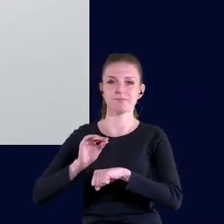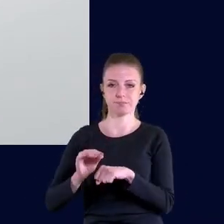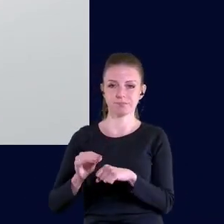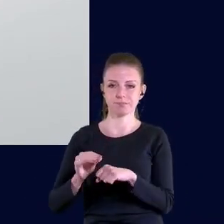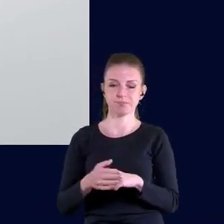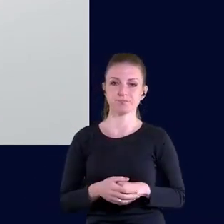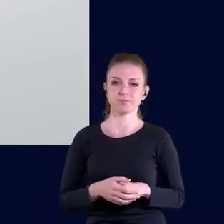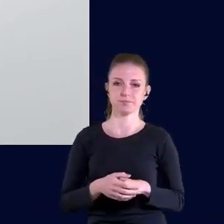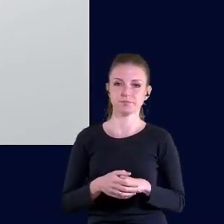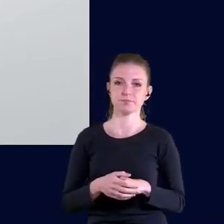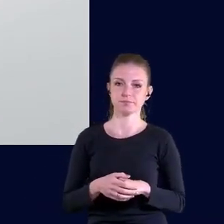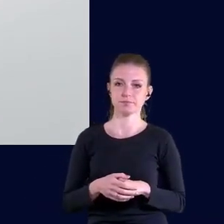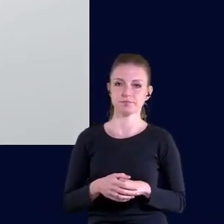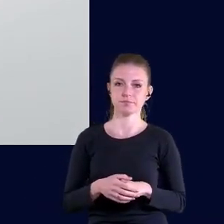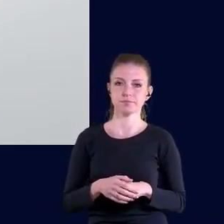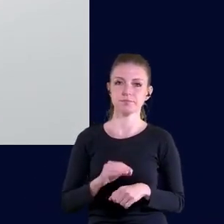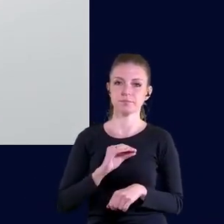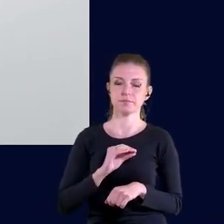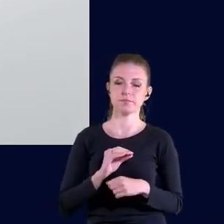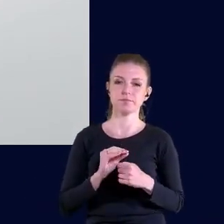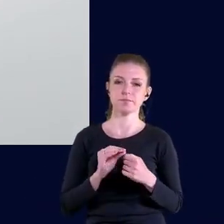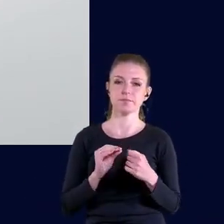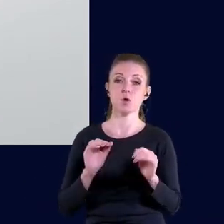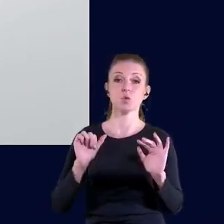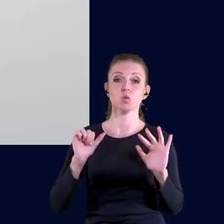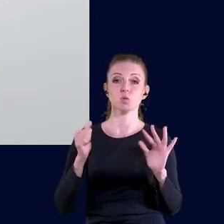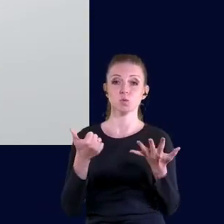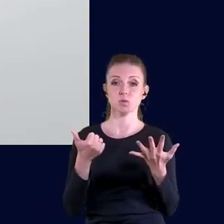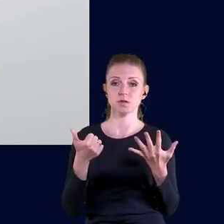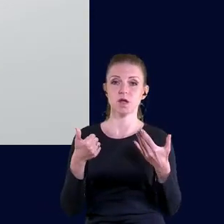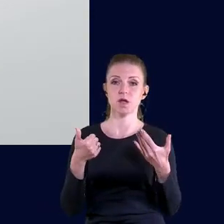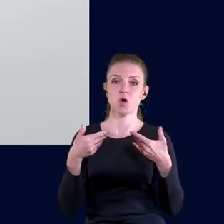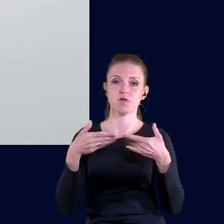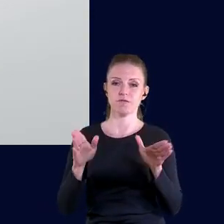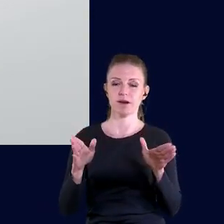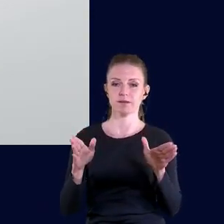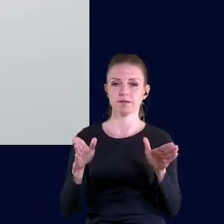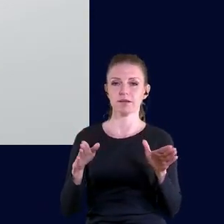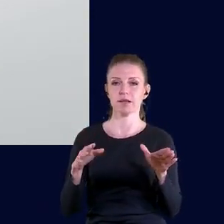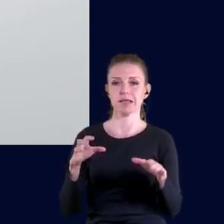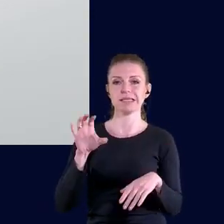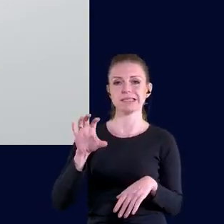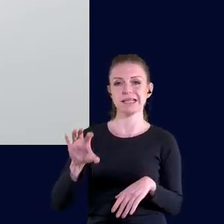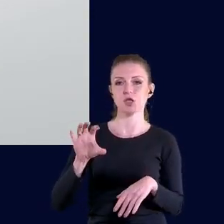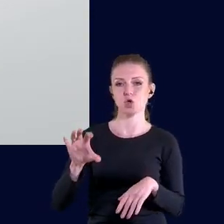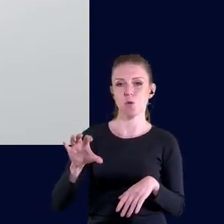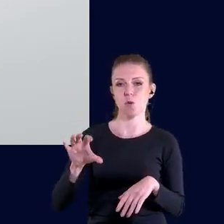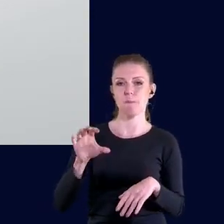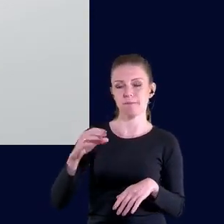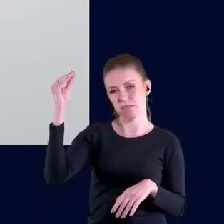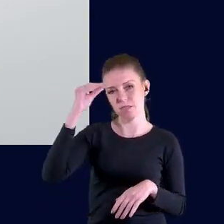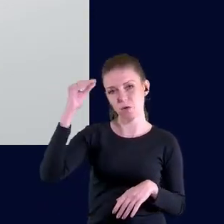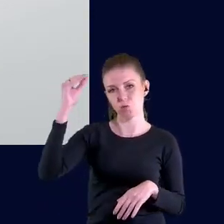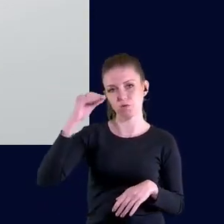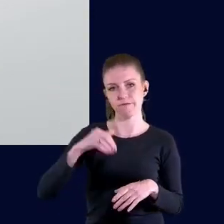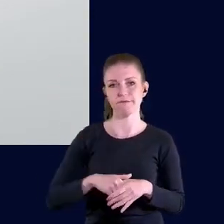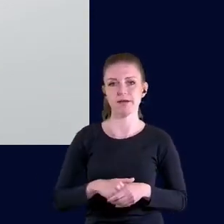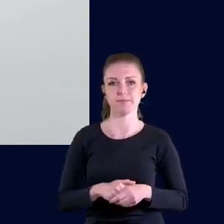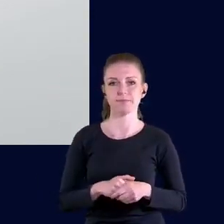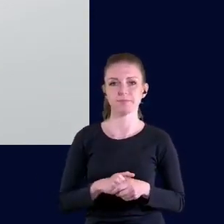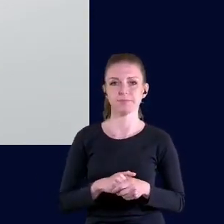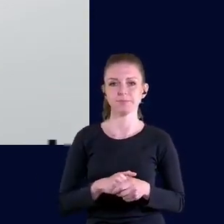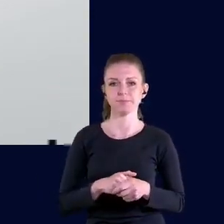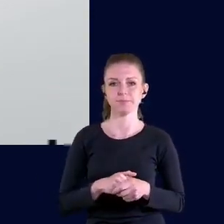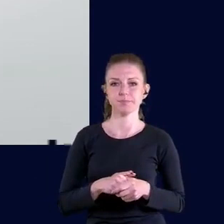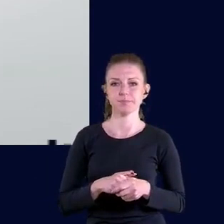w ramach tego projektu szóste otwartezasoby naukowe tutaj jest